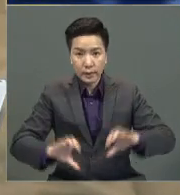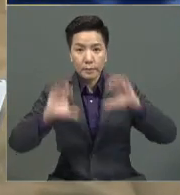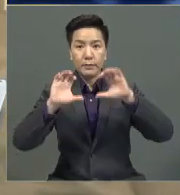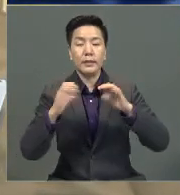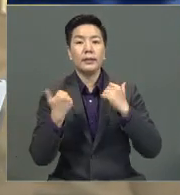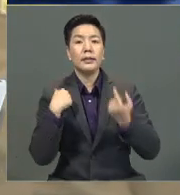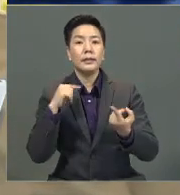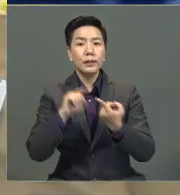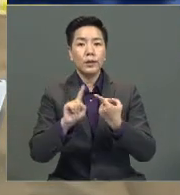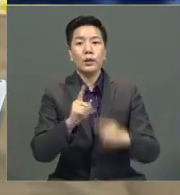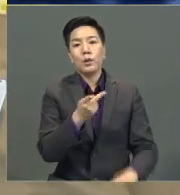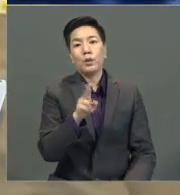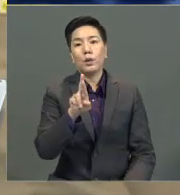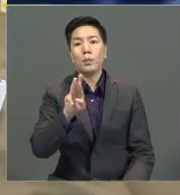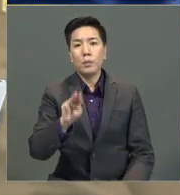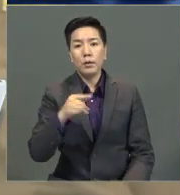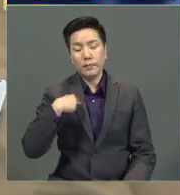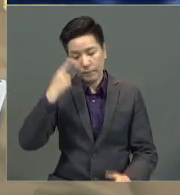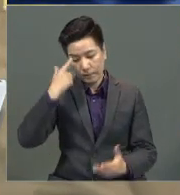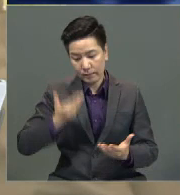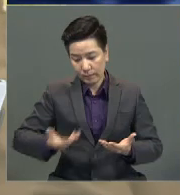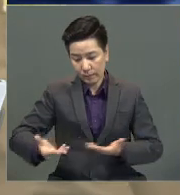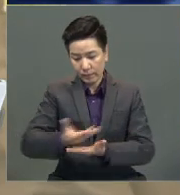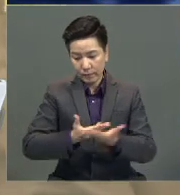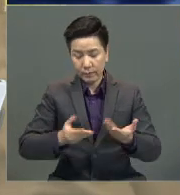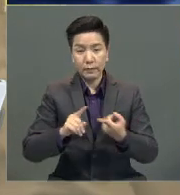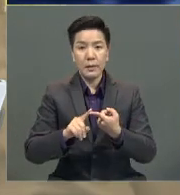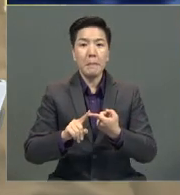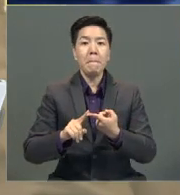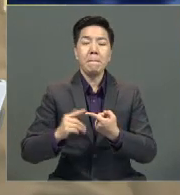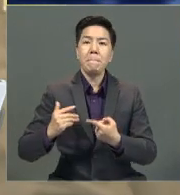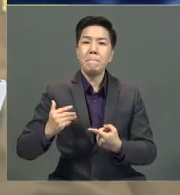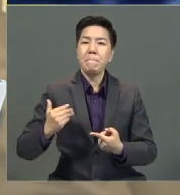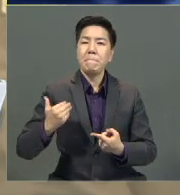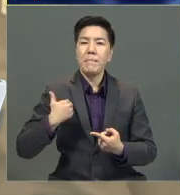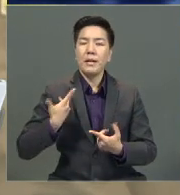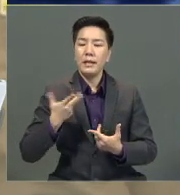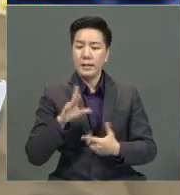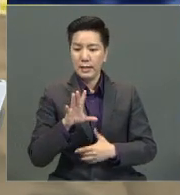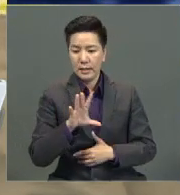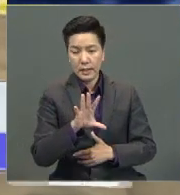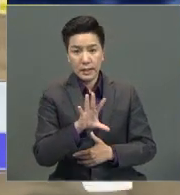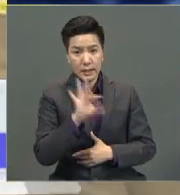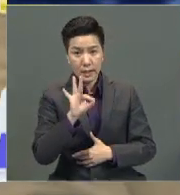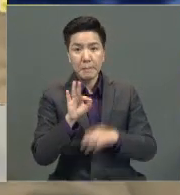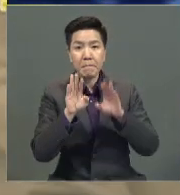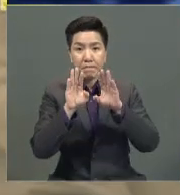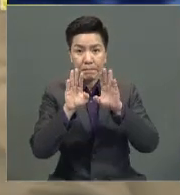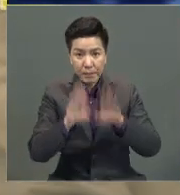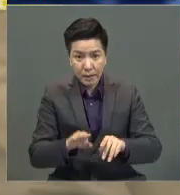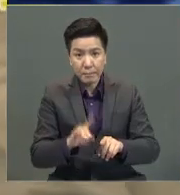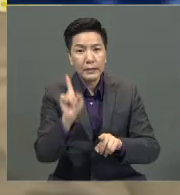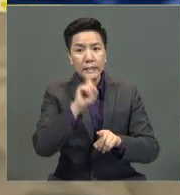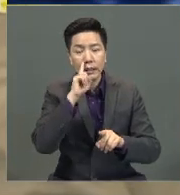ยครม.ก็จะเป็นผู้พิจารณาว่าจะมีการเลือกในรูปแบบใด